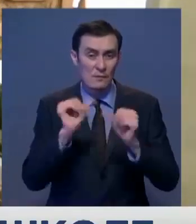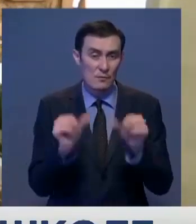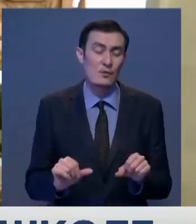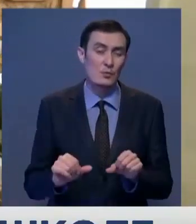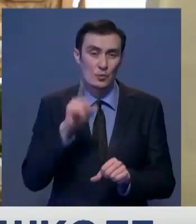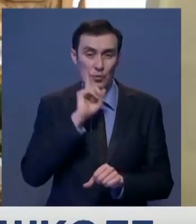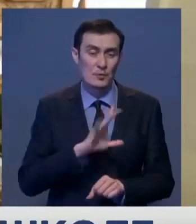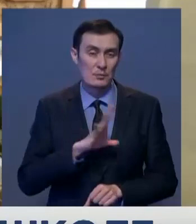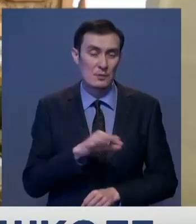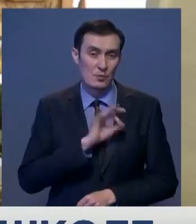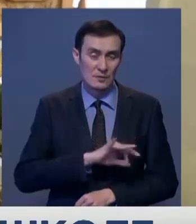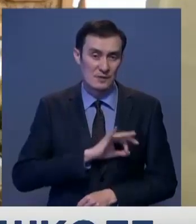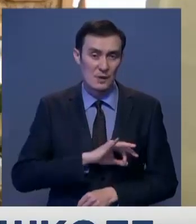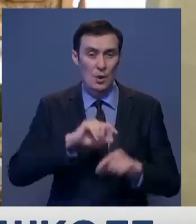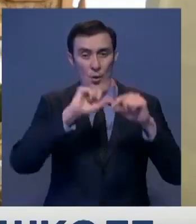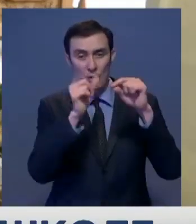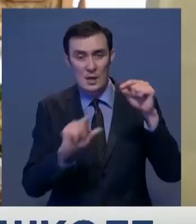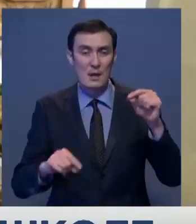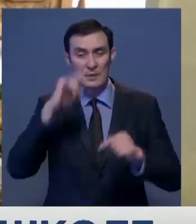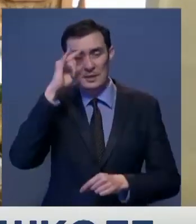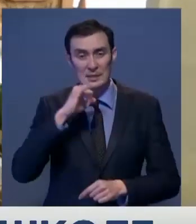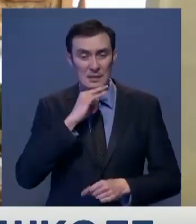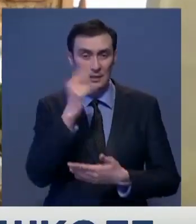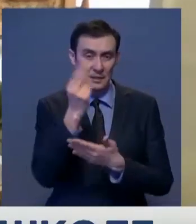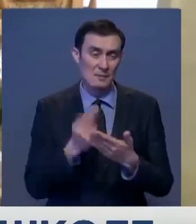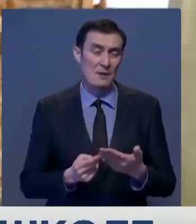сосен. Орнамент казахский нанесли.